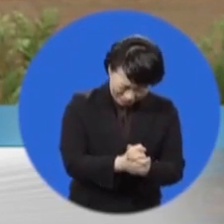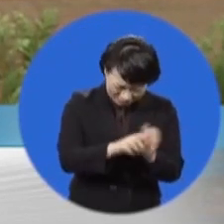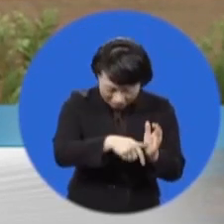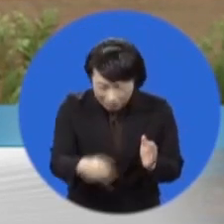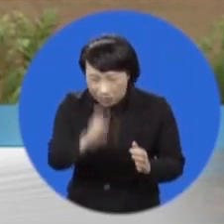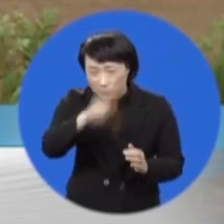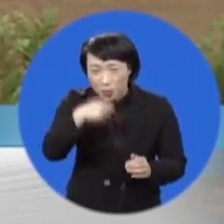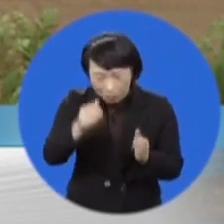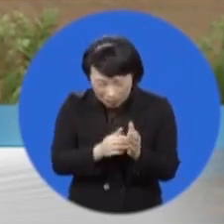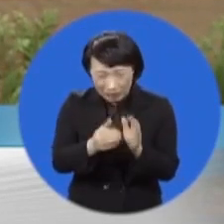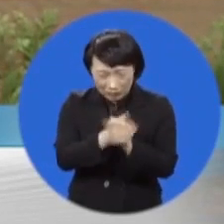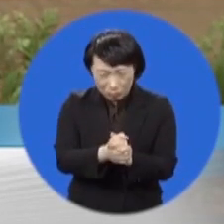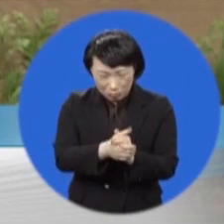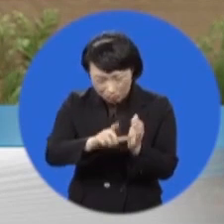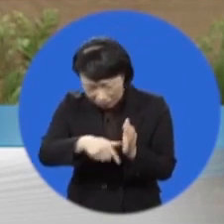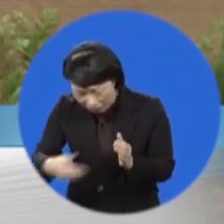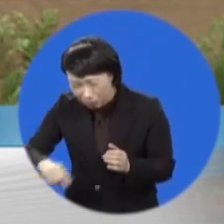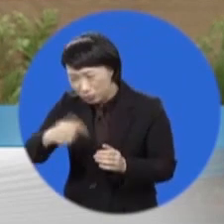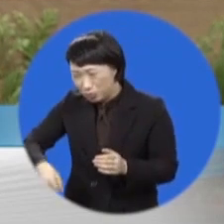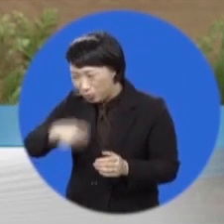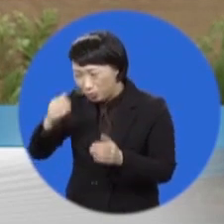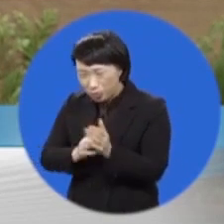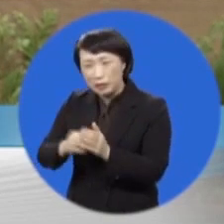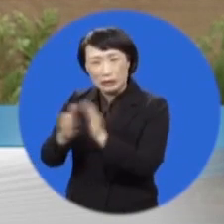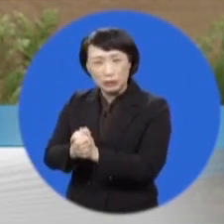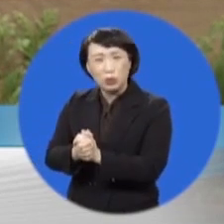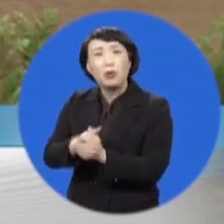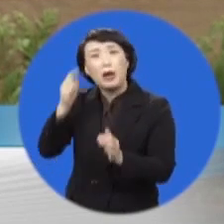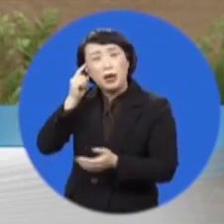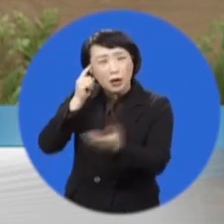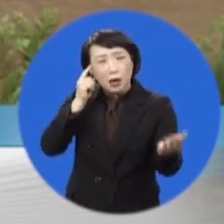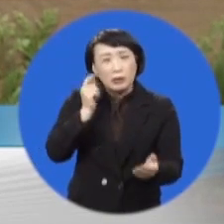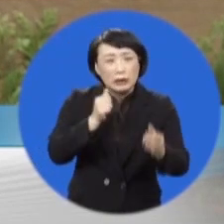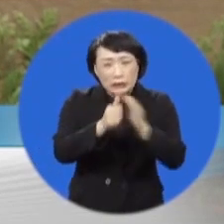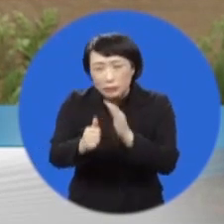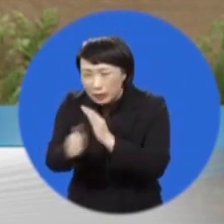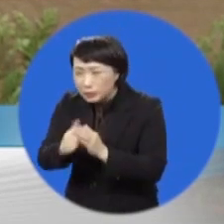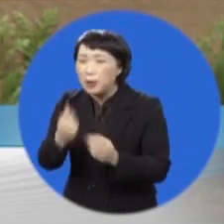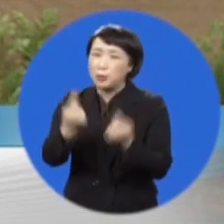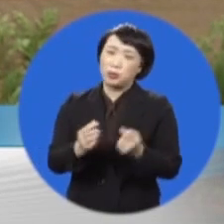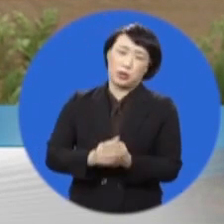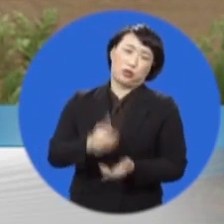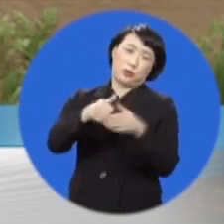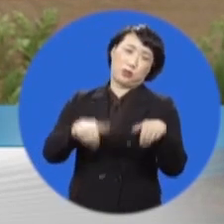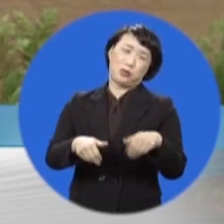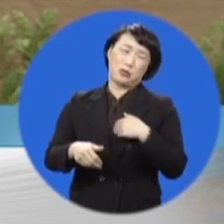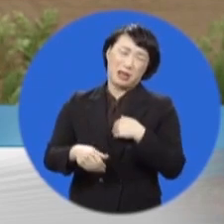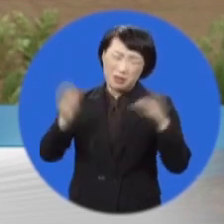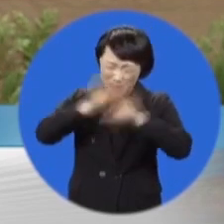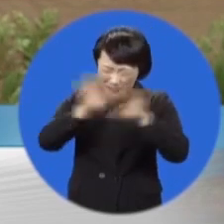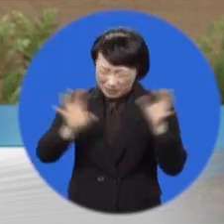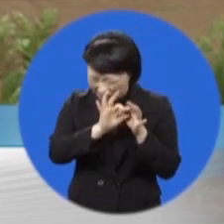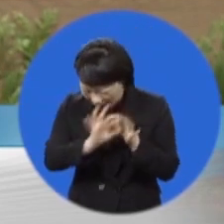한 기도 저녁먹고 많기도 여러분의 한 사람의 심방 보다 주의 종이 이렇게 주 이하로